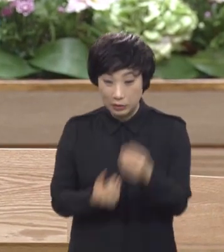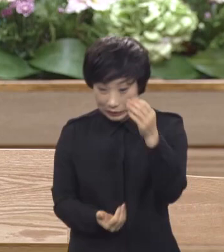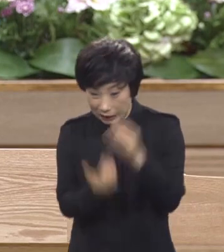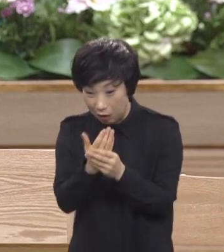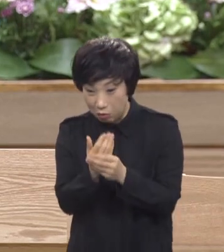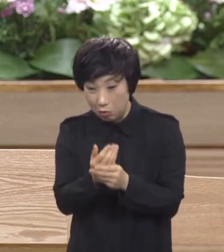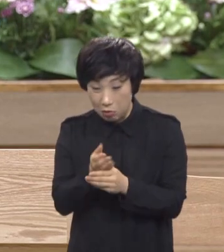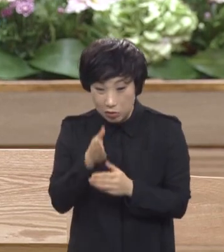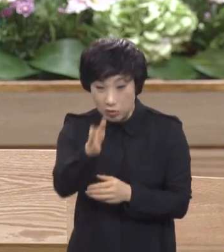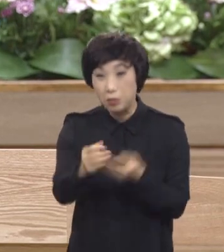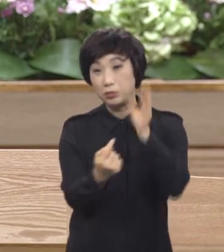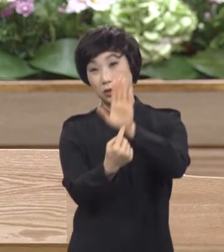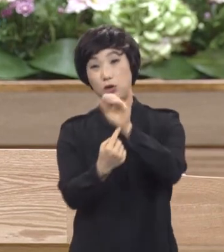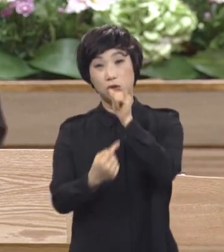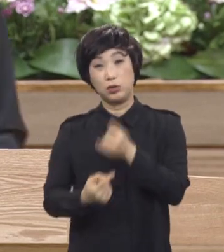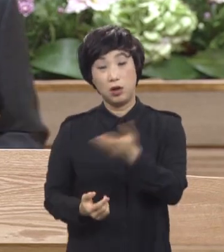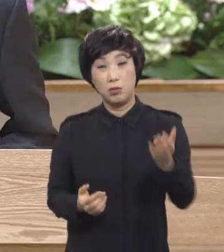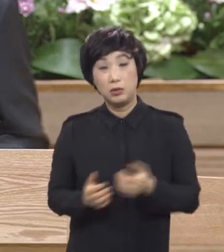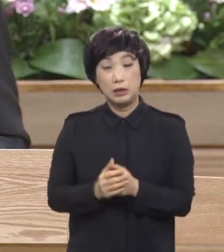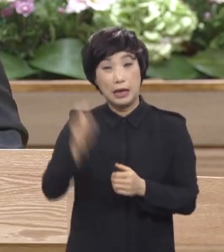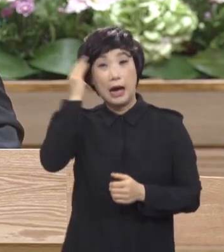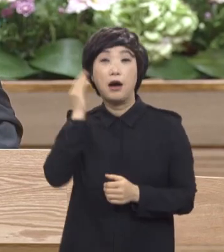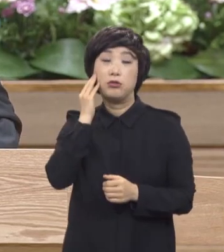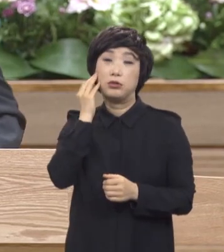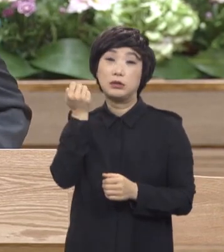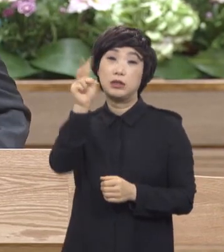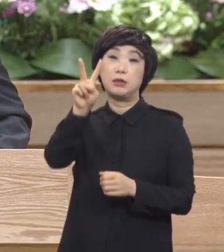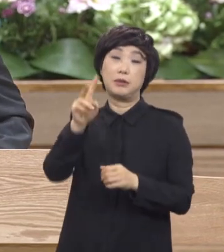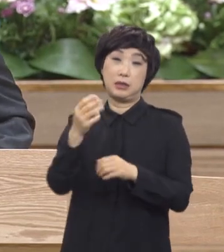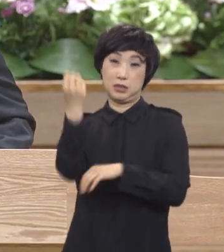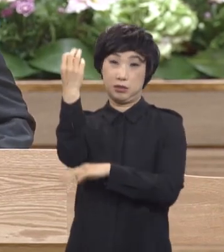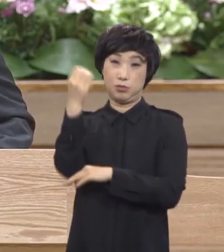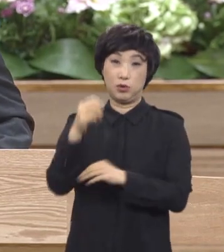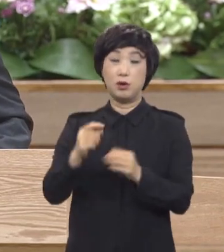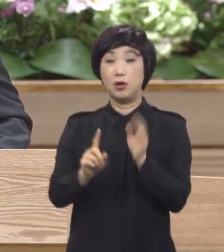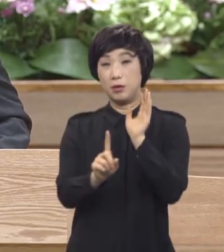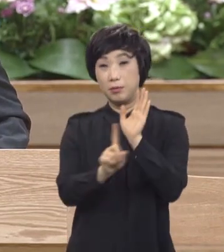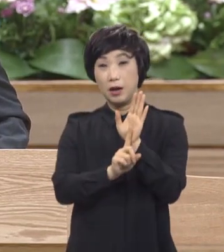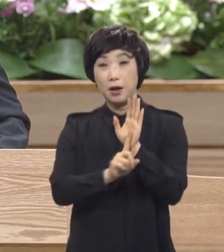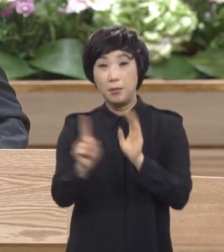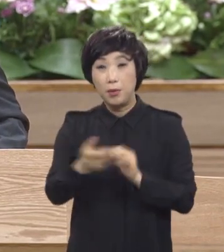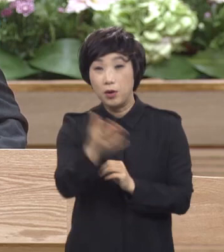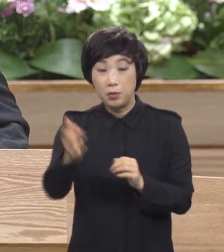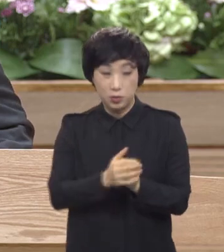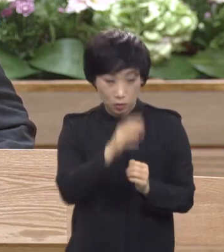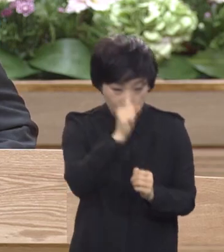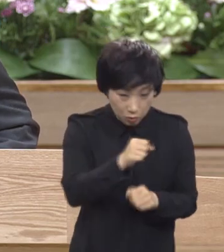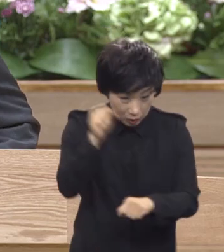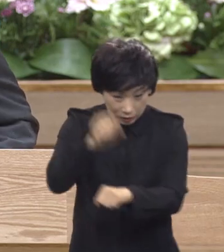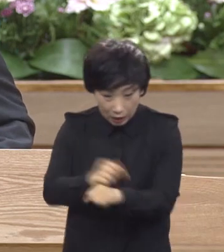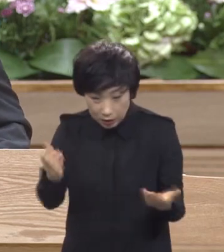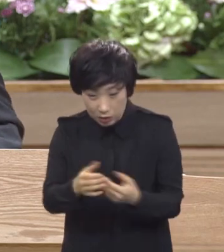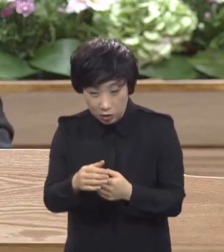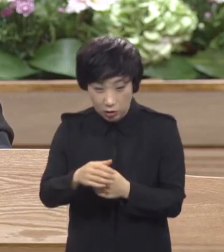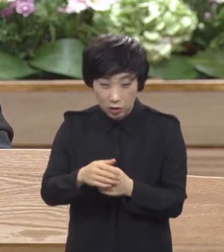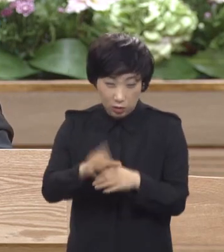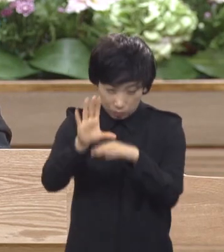정말 우리나라 방송도 선한 것 자는 것만 촬영했다가 하루 종일